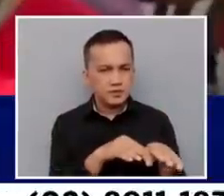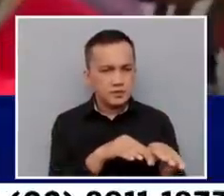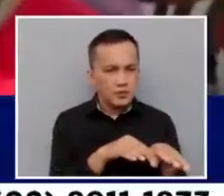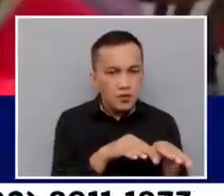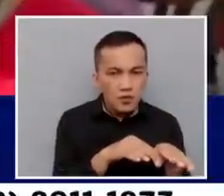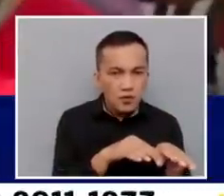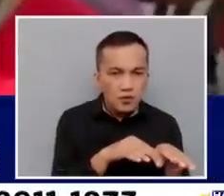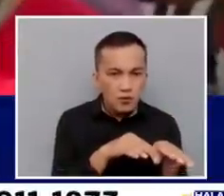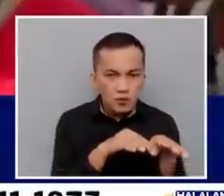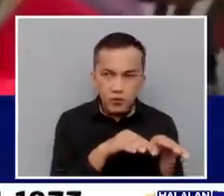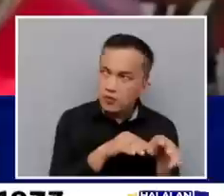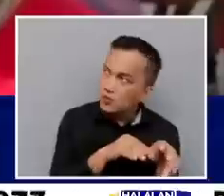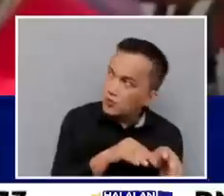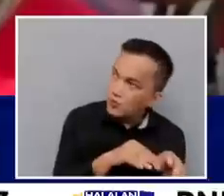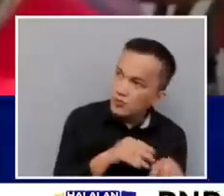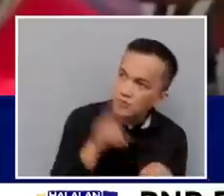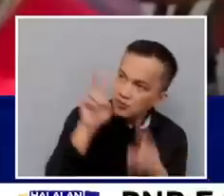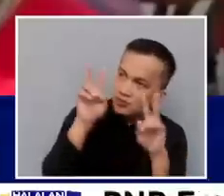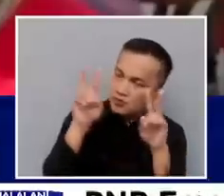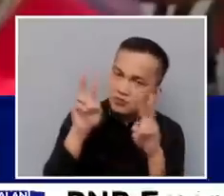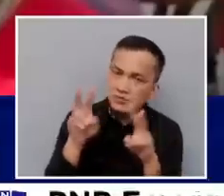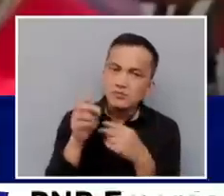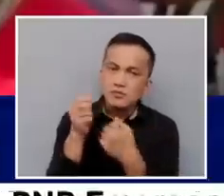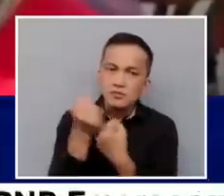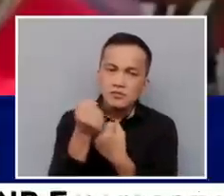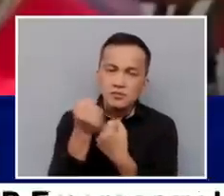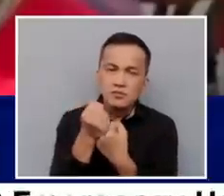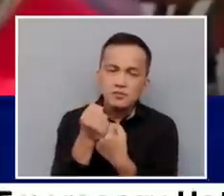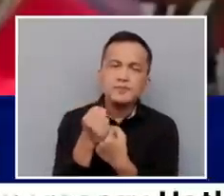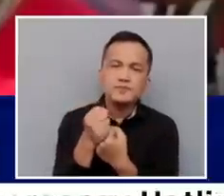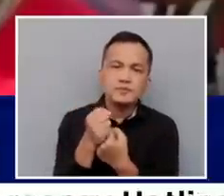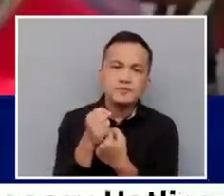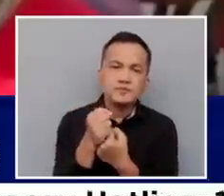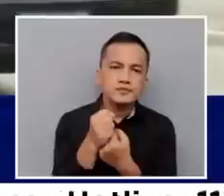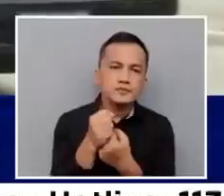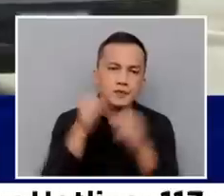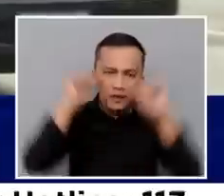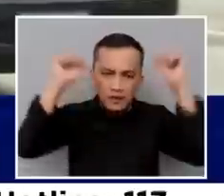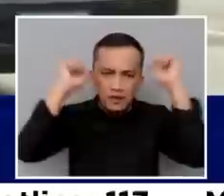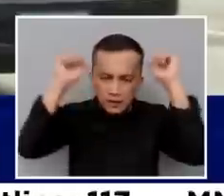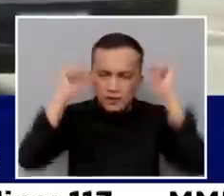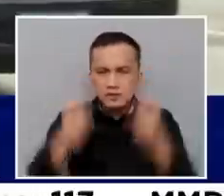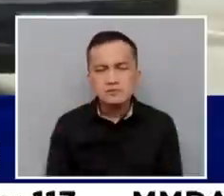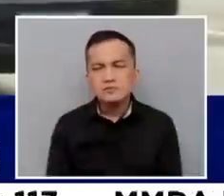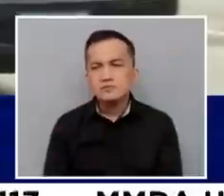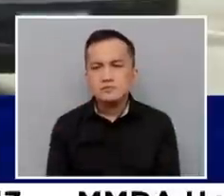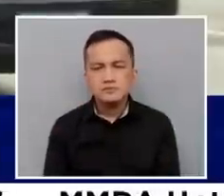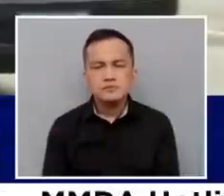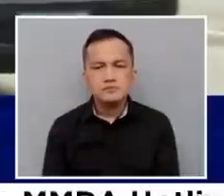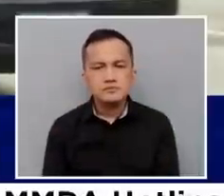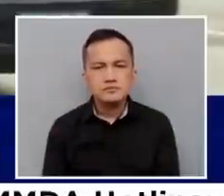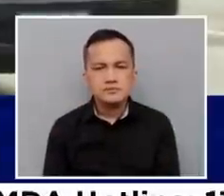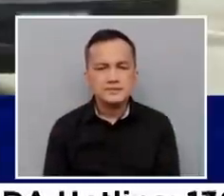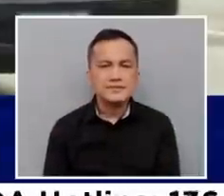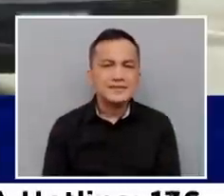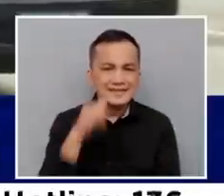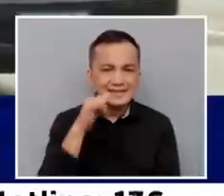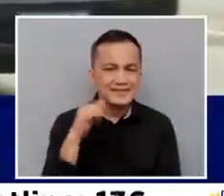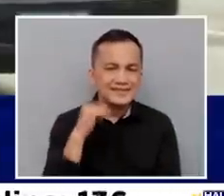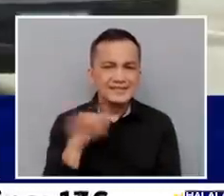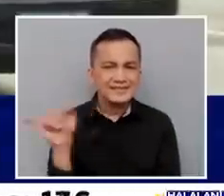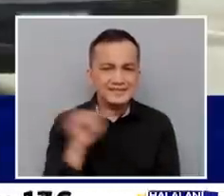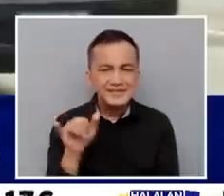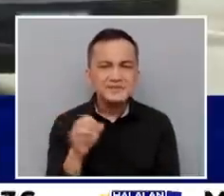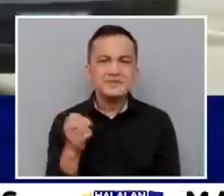bumabagal at nakikiisa naman dun sa mga taga-suporta na nagbubunyi. At kagaya kagabi, marami sa